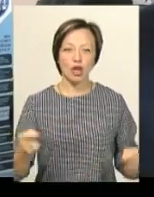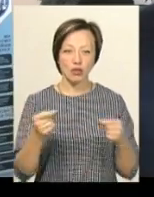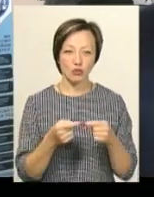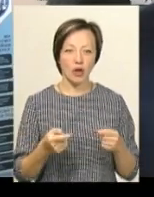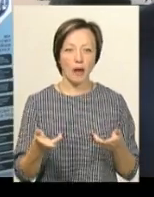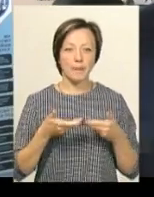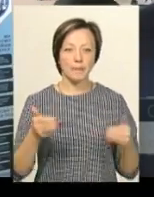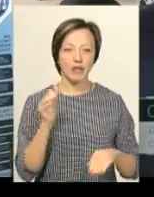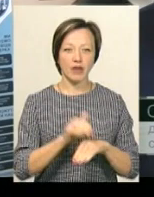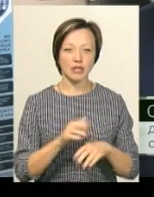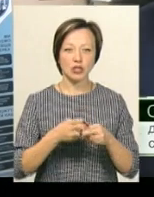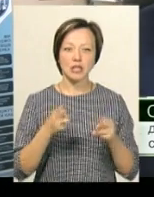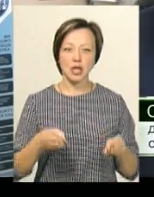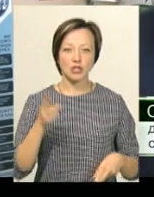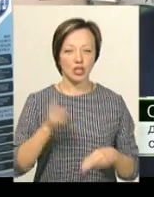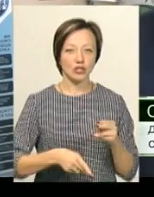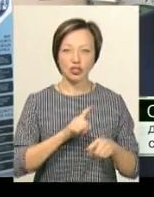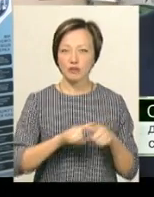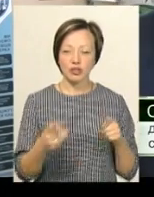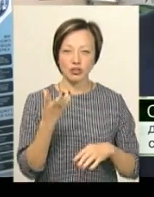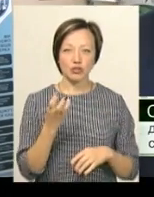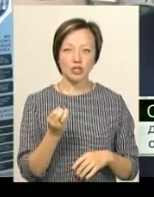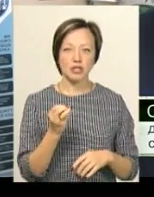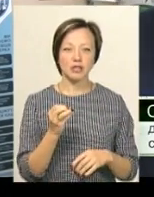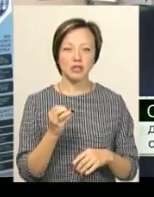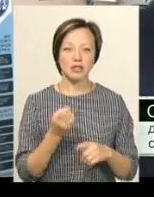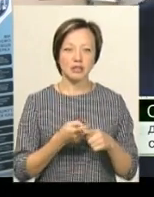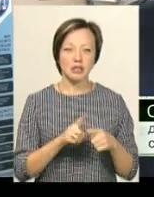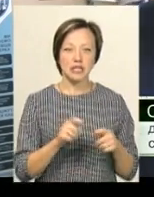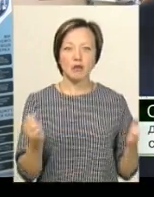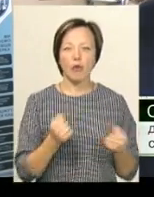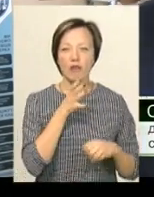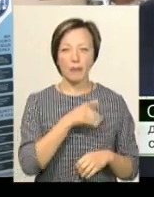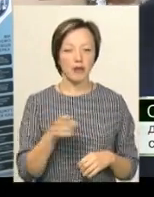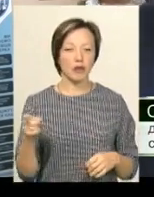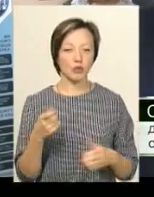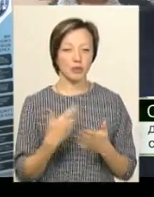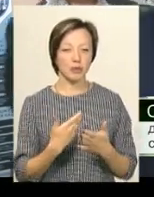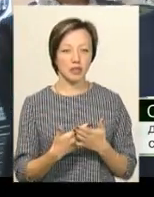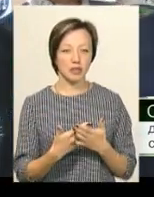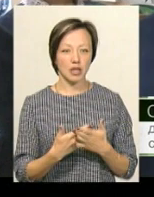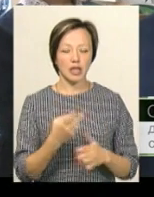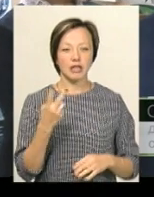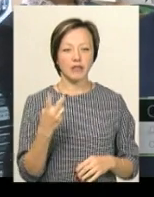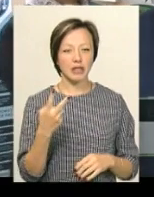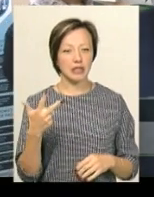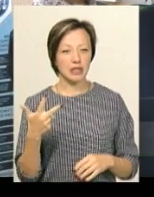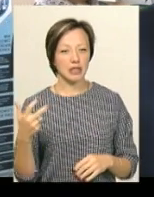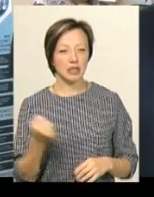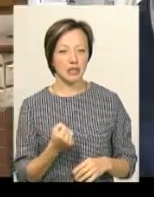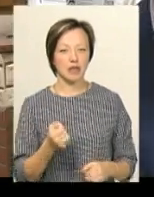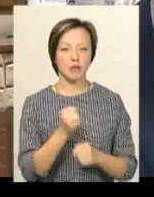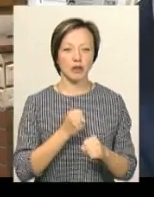фактично станцію закінчили дуже бистро, що в замовий період, це десь було приблизно 2-3 неділі ми